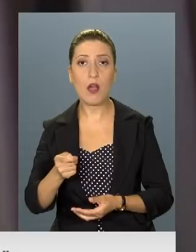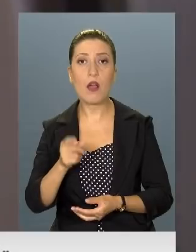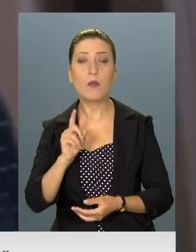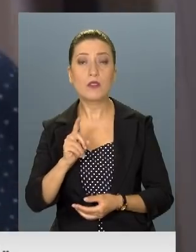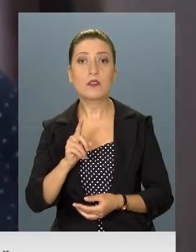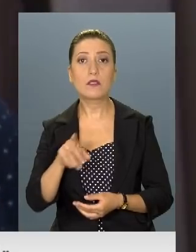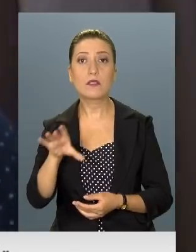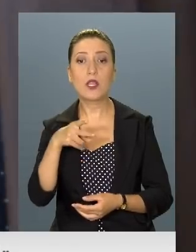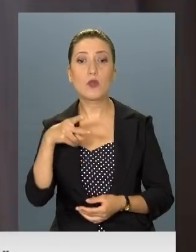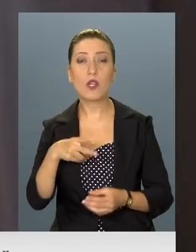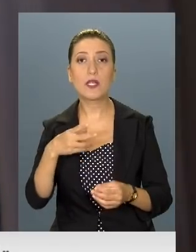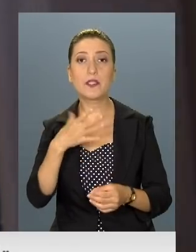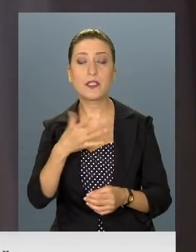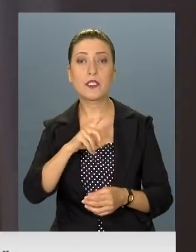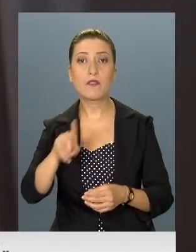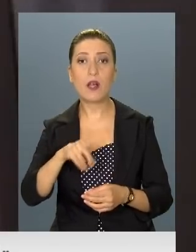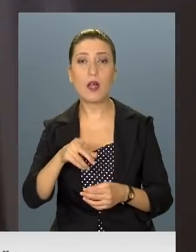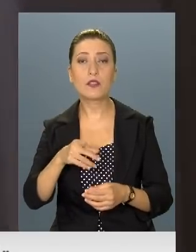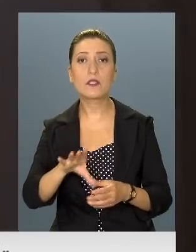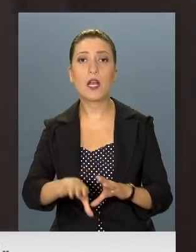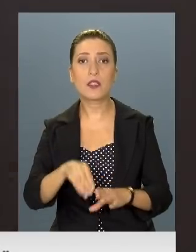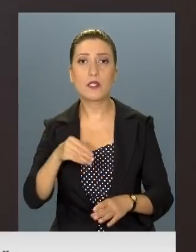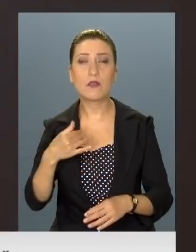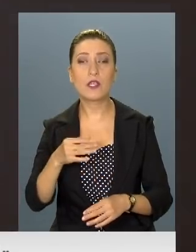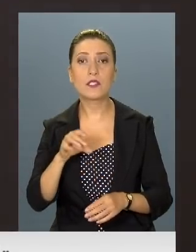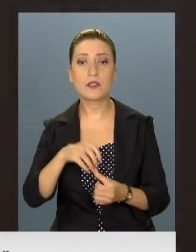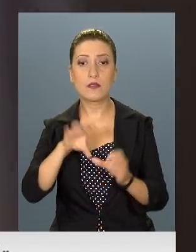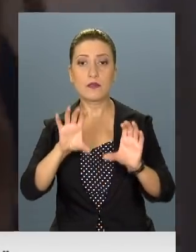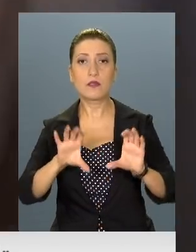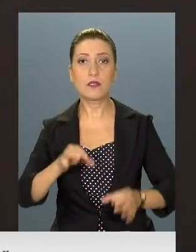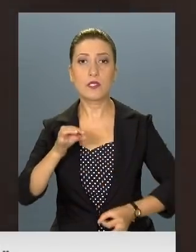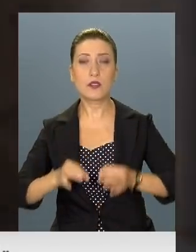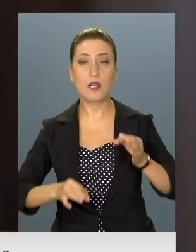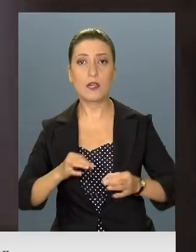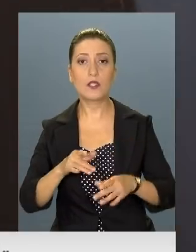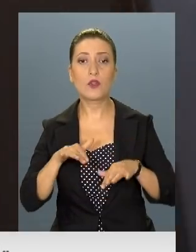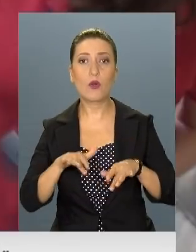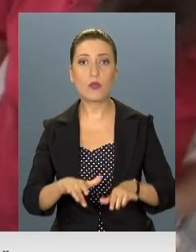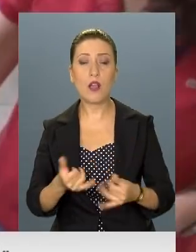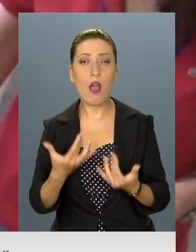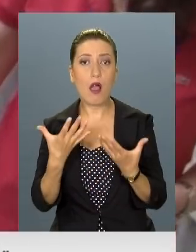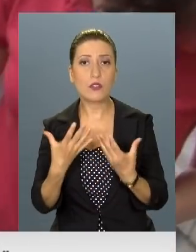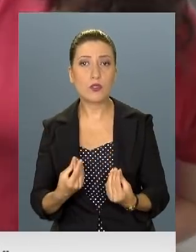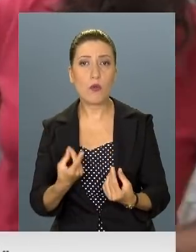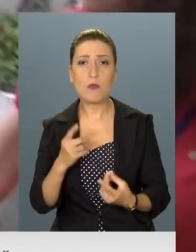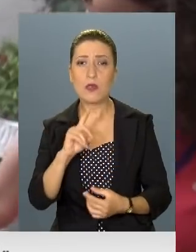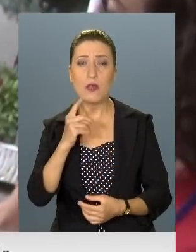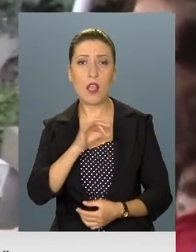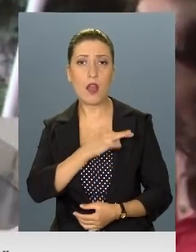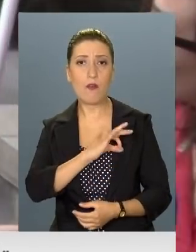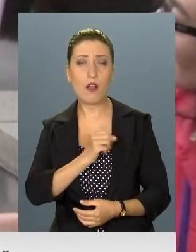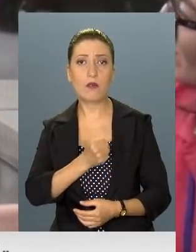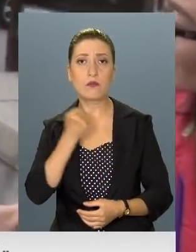վստահեցնում է, 2005-ի սահմանադրությամբ ընտրված սահմանադրական դատարանի անդամների լիազորությունները այսօր որևէ իրավական